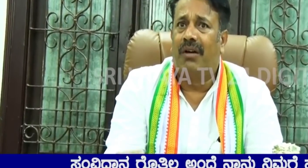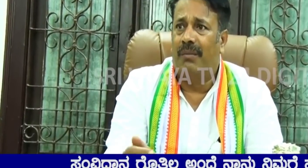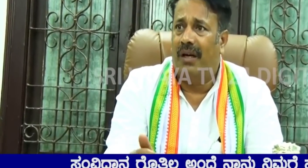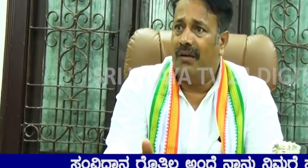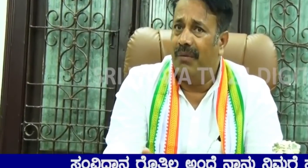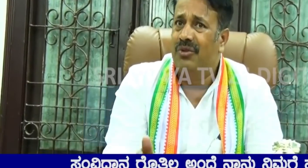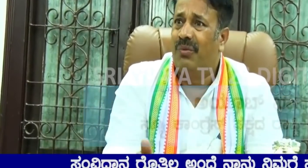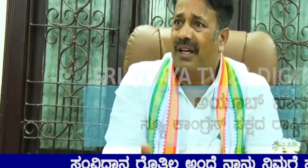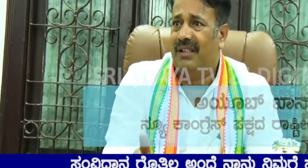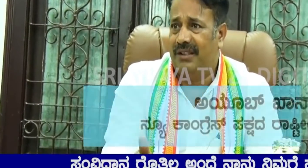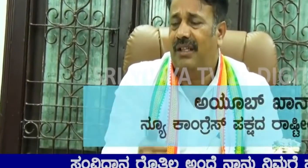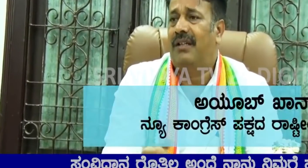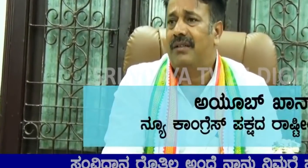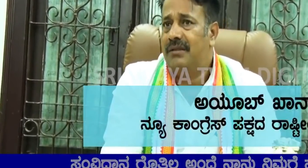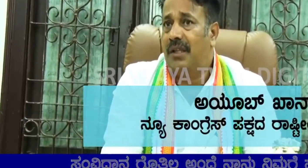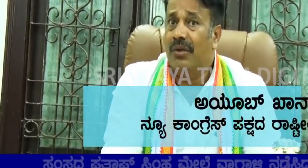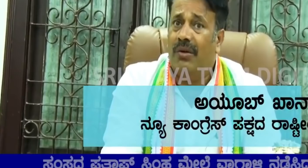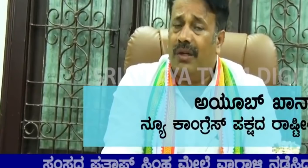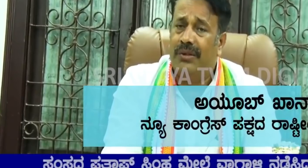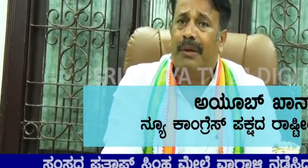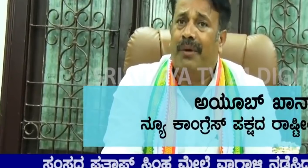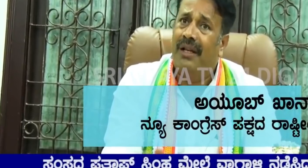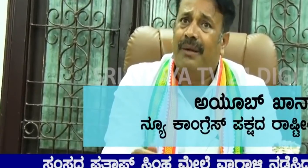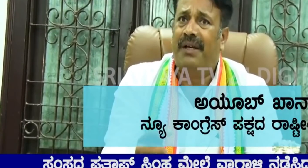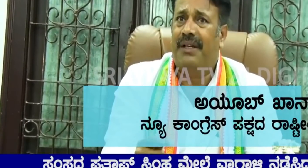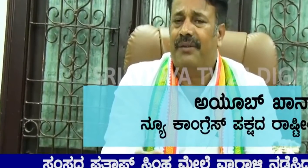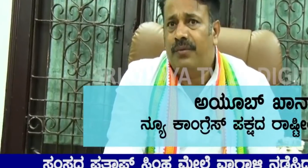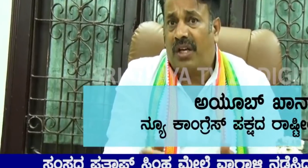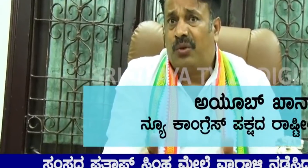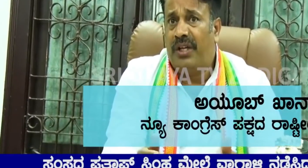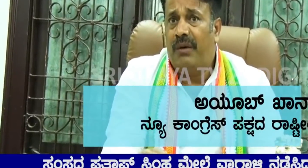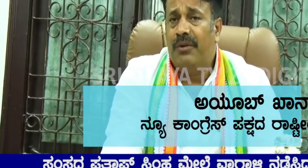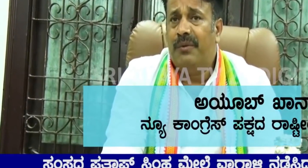ಏನಂದ್ರೆ ನೀವು ಗೋಮಟೇಶ್ವರ್ ನಿಮಗೆ ಚಡ್ಡಿ ಹಾಕಿ ಅಂತ ಹೇಳಿಲ್ವ ನೀನು? ತಪ್ಪಂದ್ರೆ ಕ್ಷಮೆ